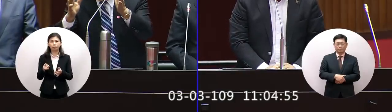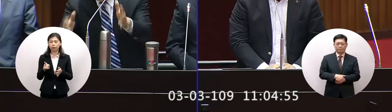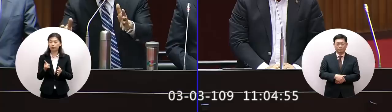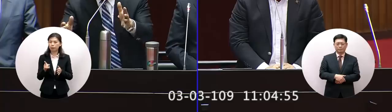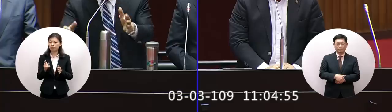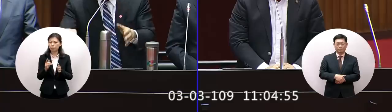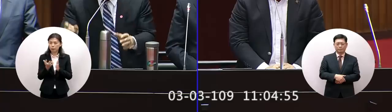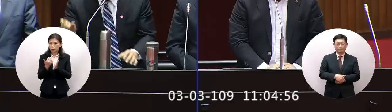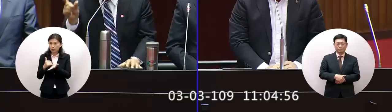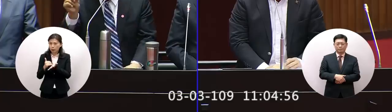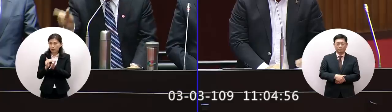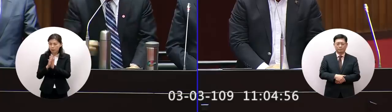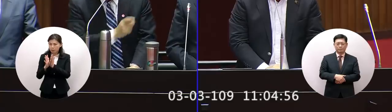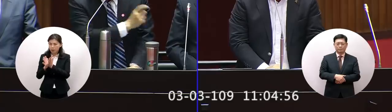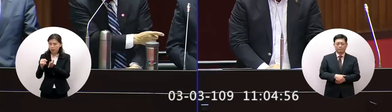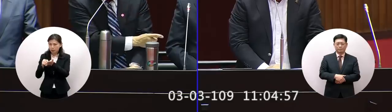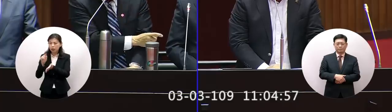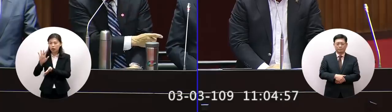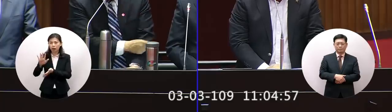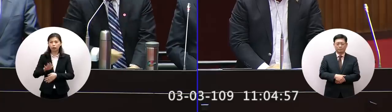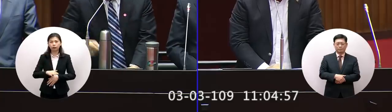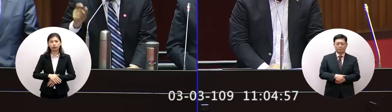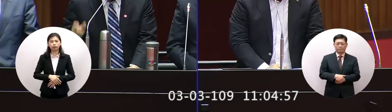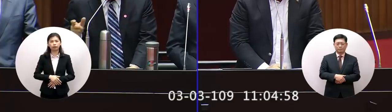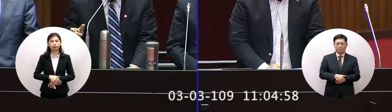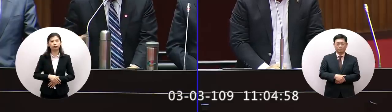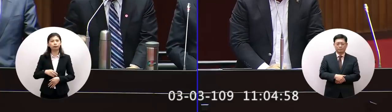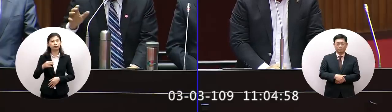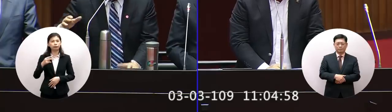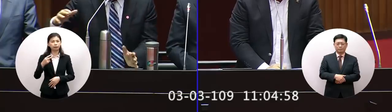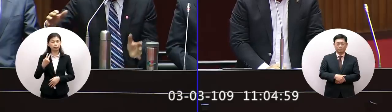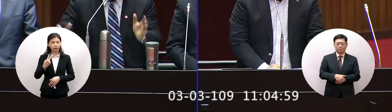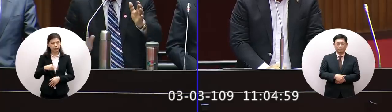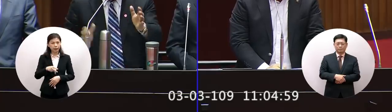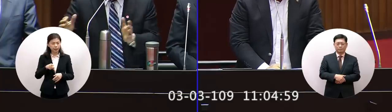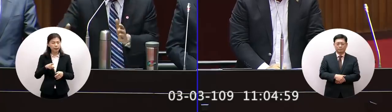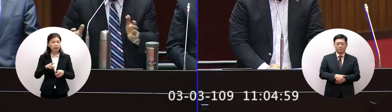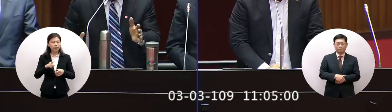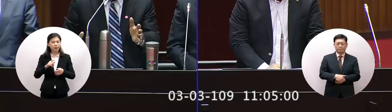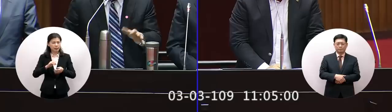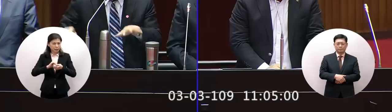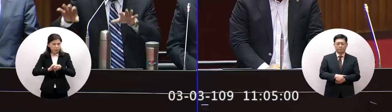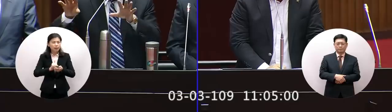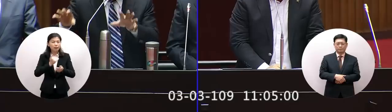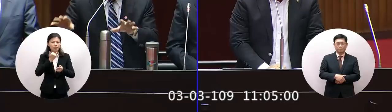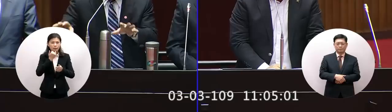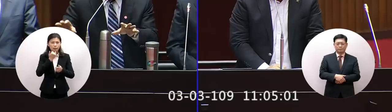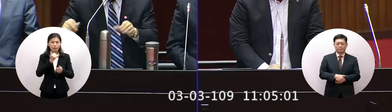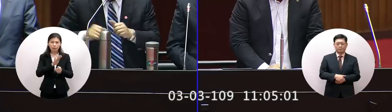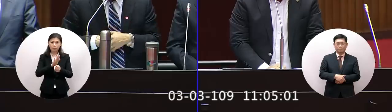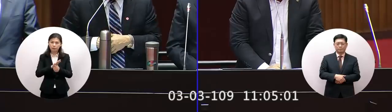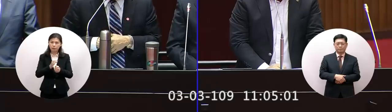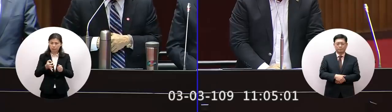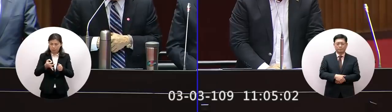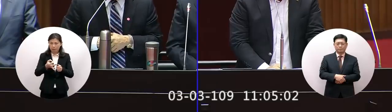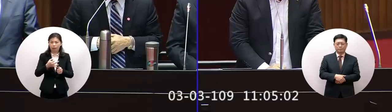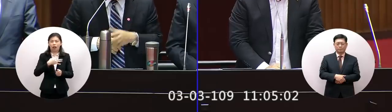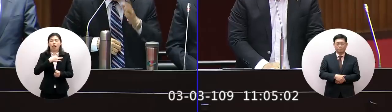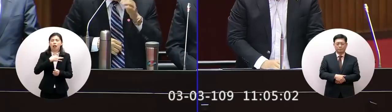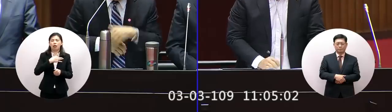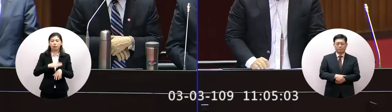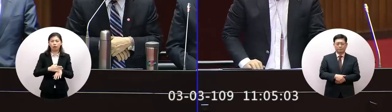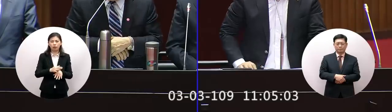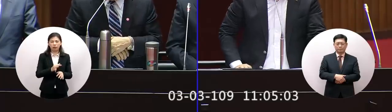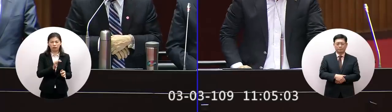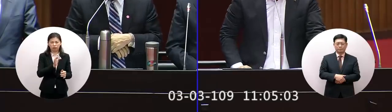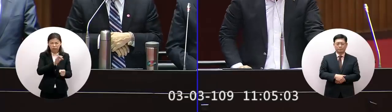变预算，而且也有预备金，所以即个一定会当做较好，即个经费袂欠少，